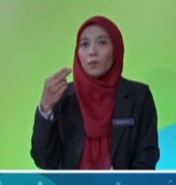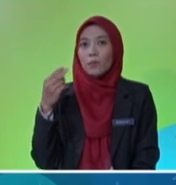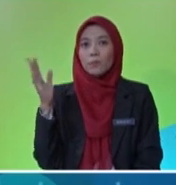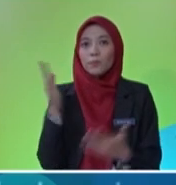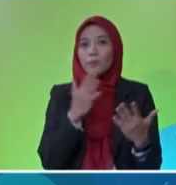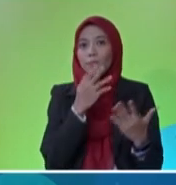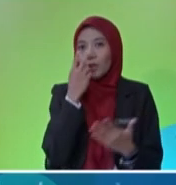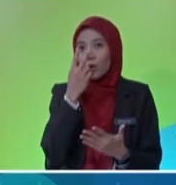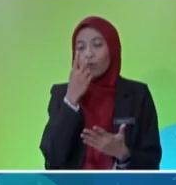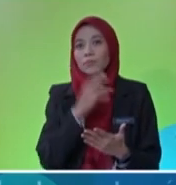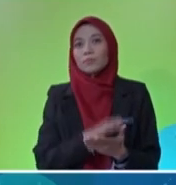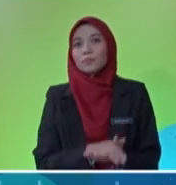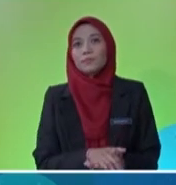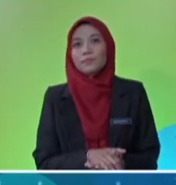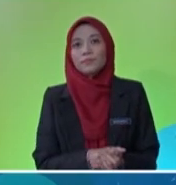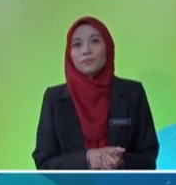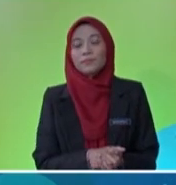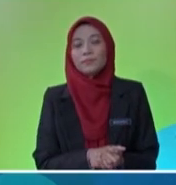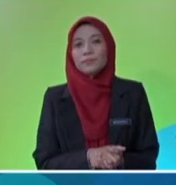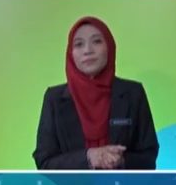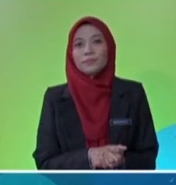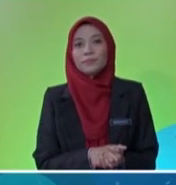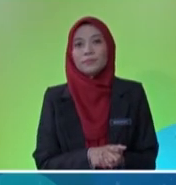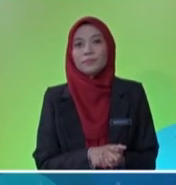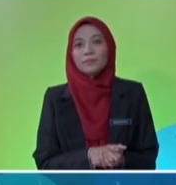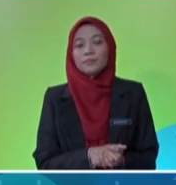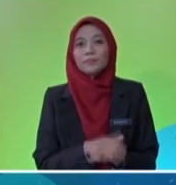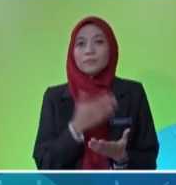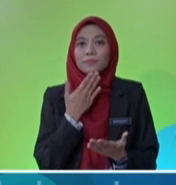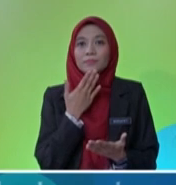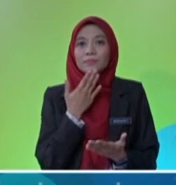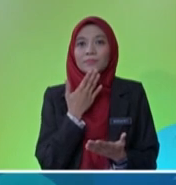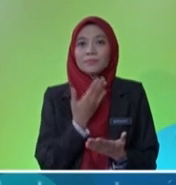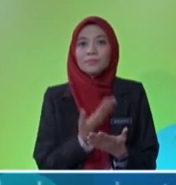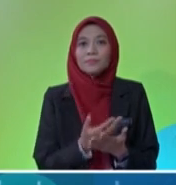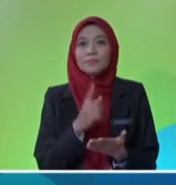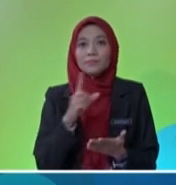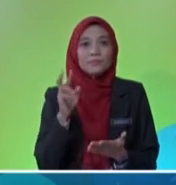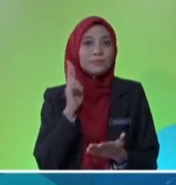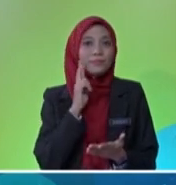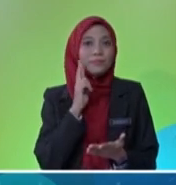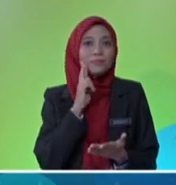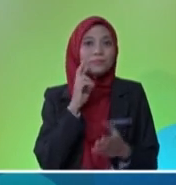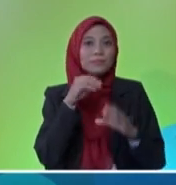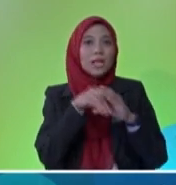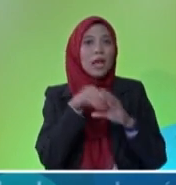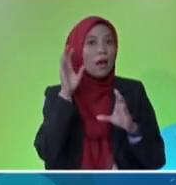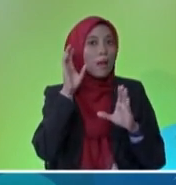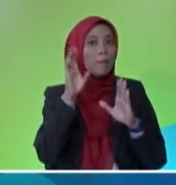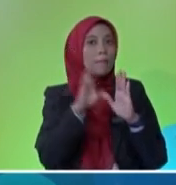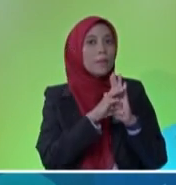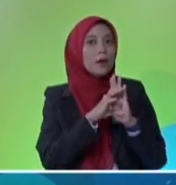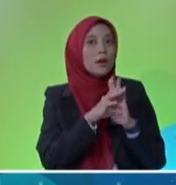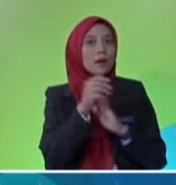lihat hai hahaha ngapain lah Hai Arabia tool dalam gambar ini berdasarkan